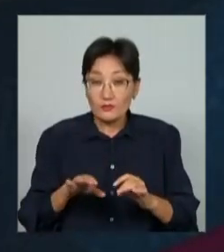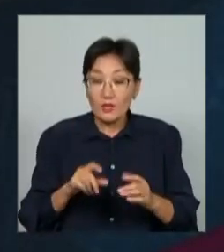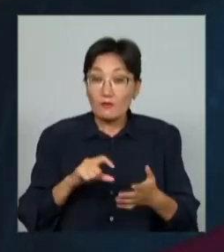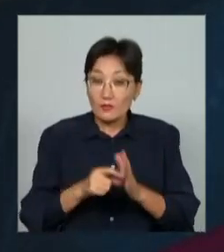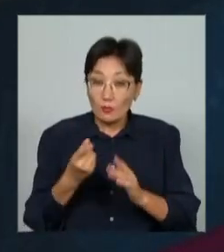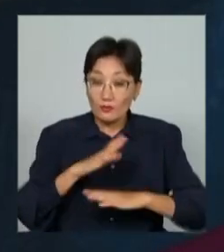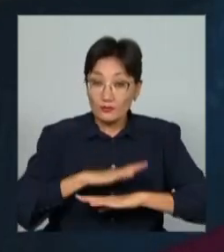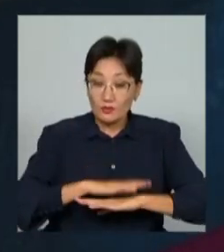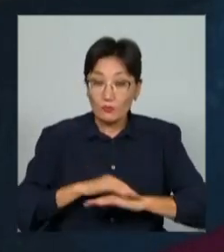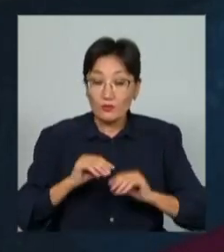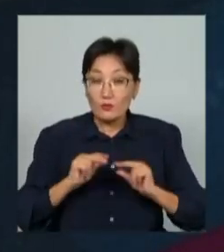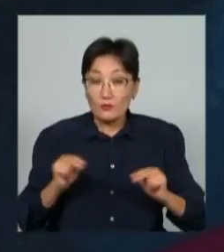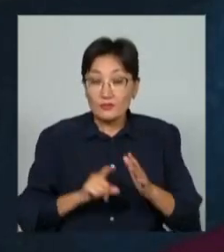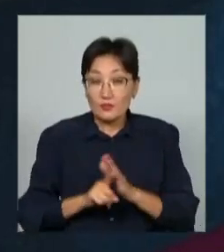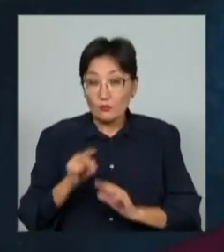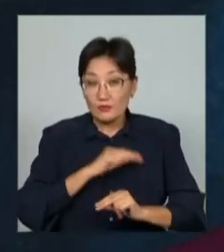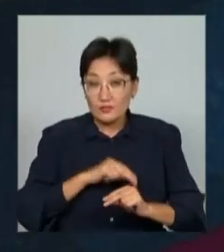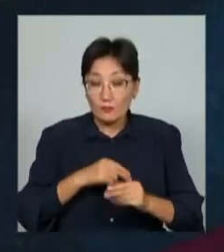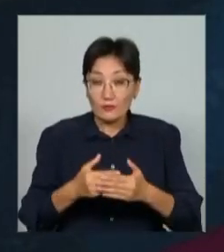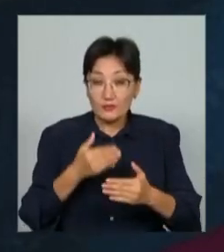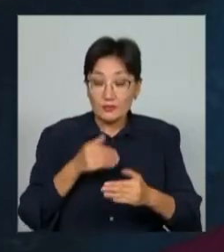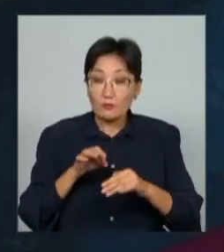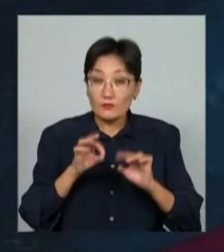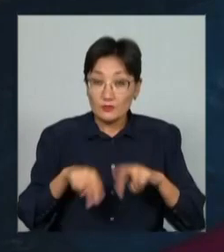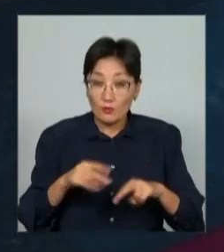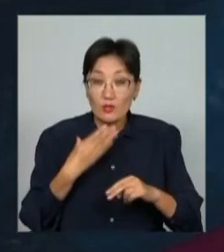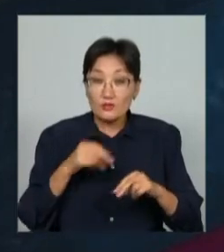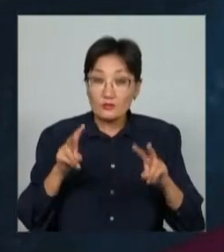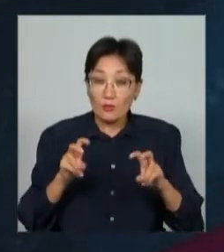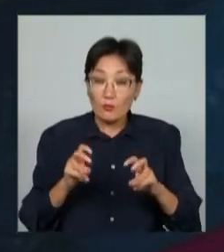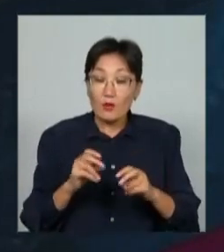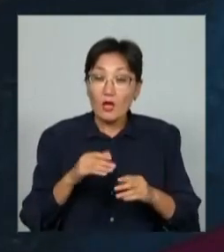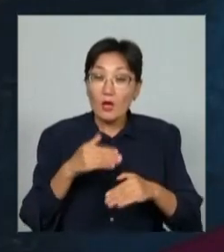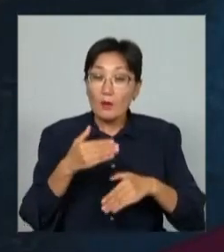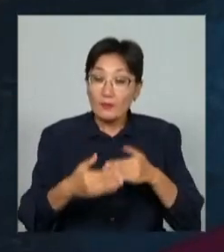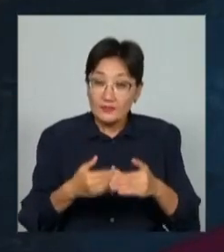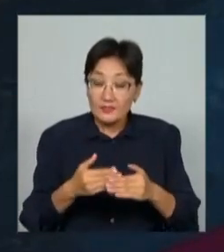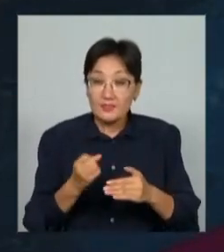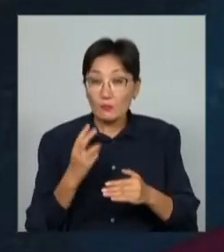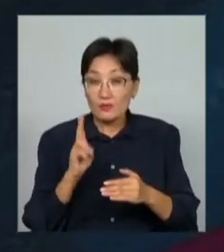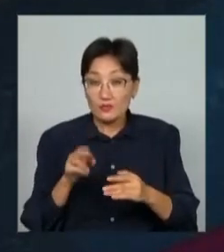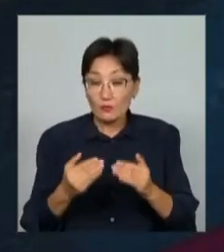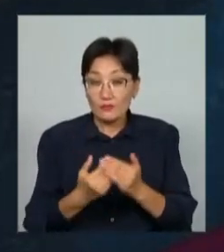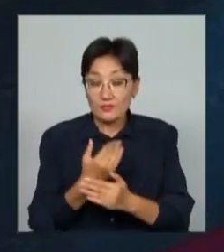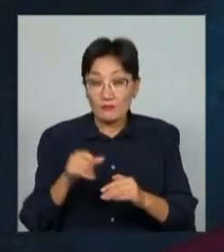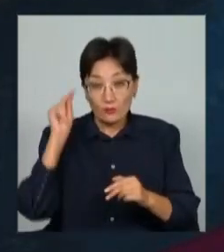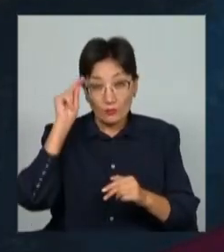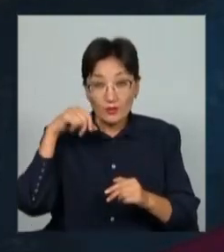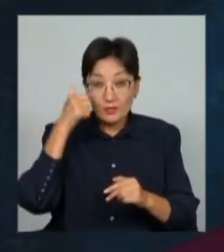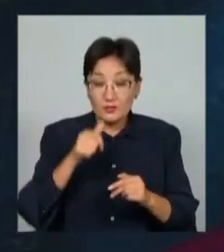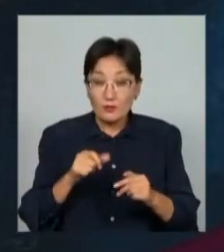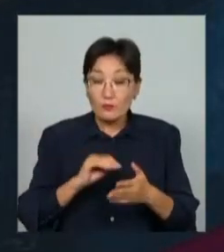класса в класс, а учителя приступят к работе, предварительно проверив свой статус по системе ошек. Эти и другие новшества нового учебного